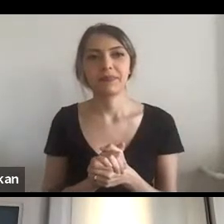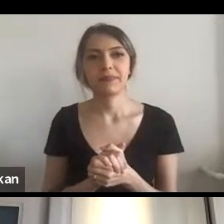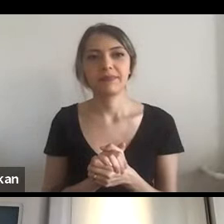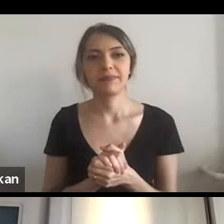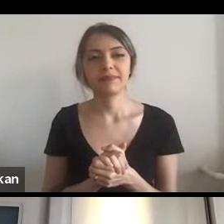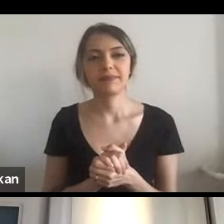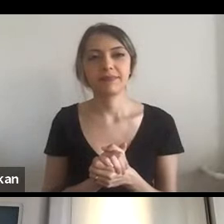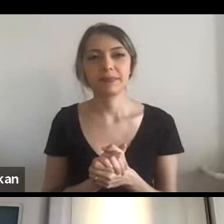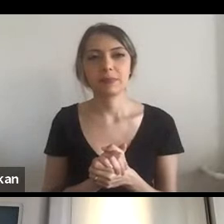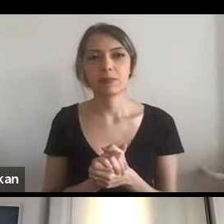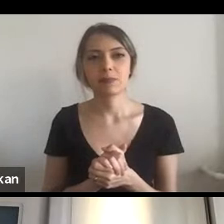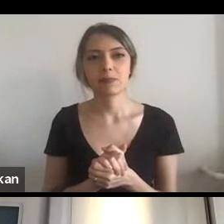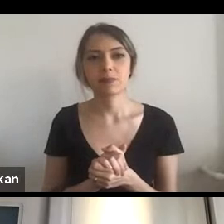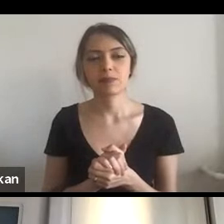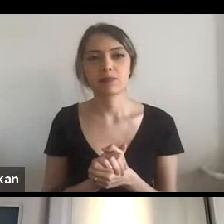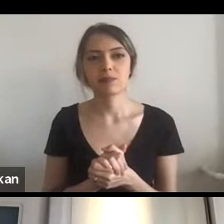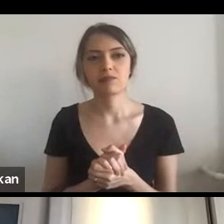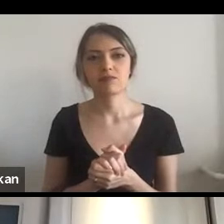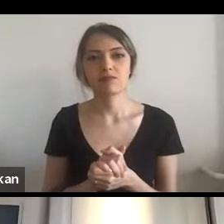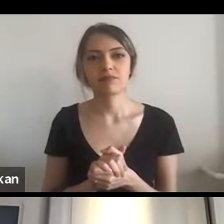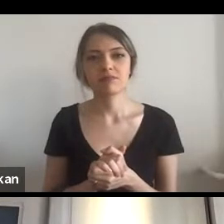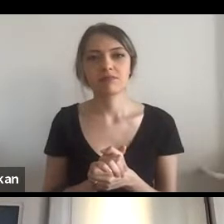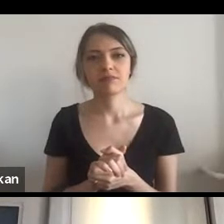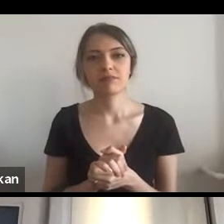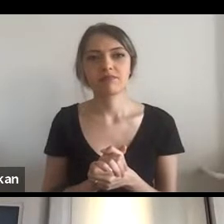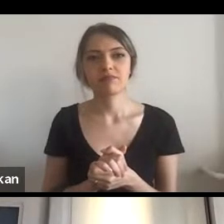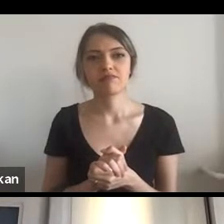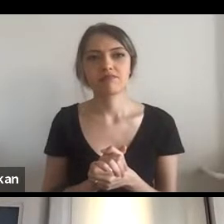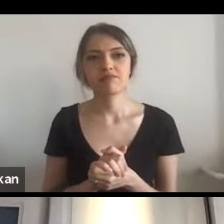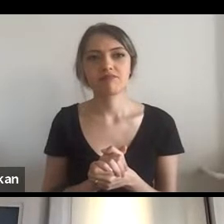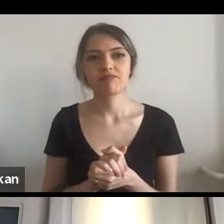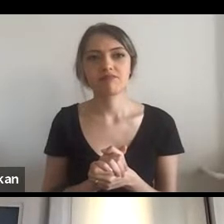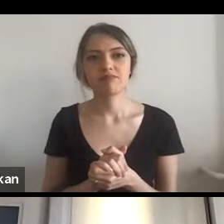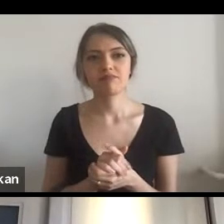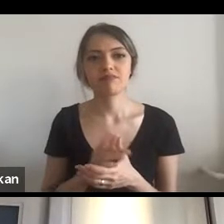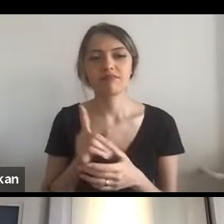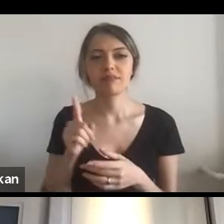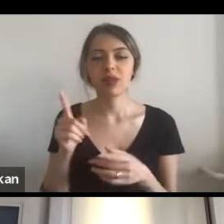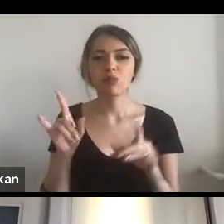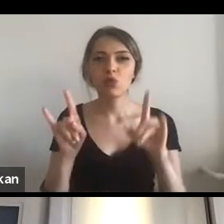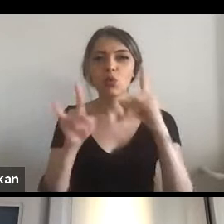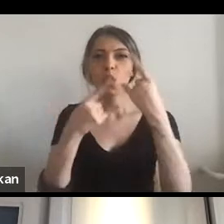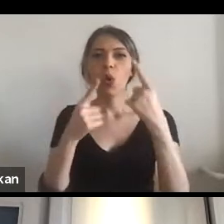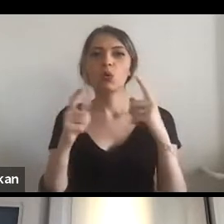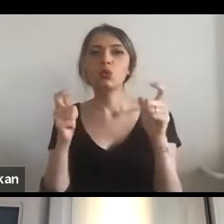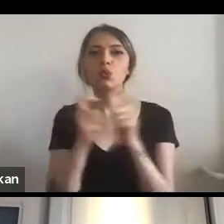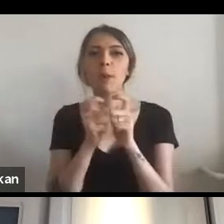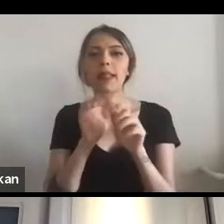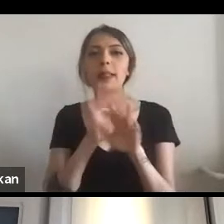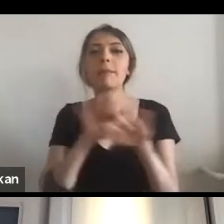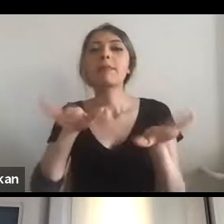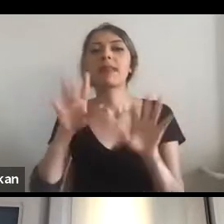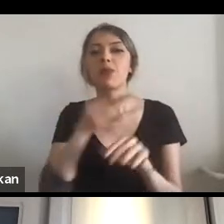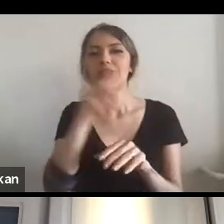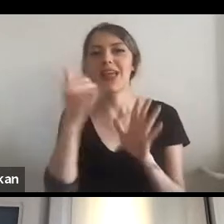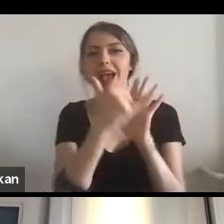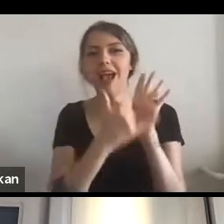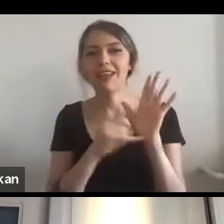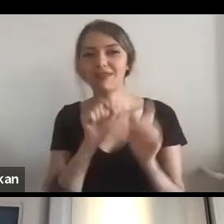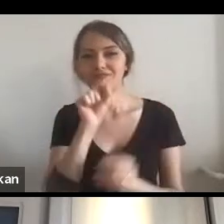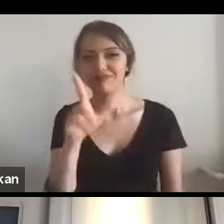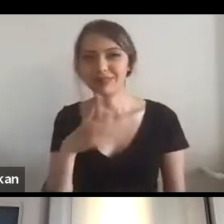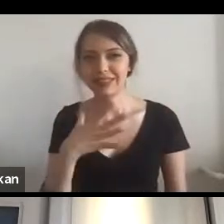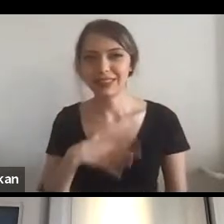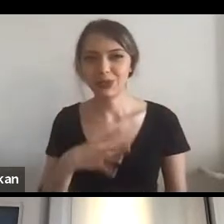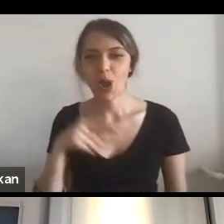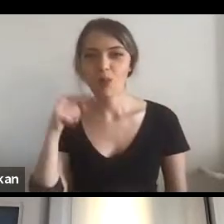çok size seminer bitmeden bazı sorular da aslında soracağız. Burada yine